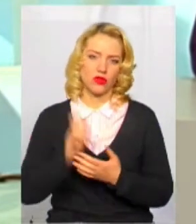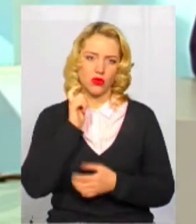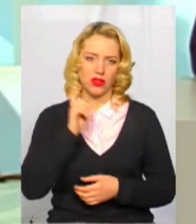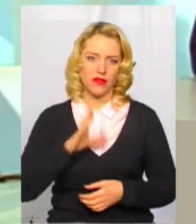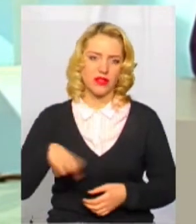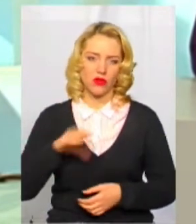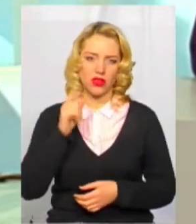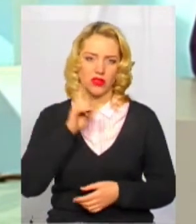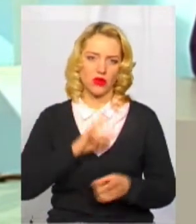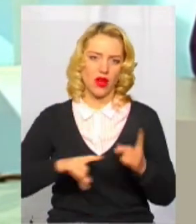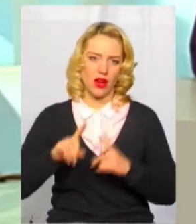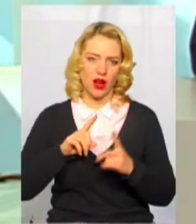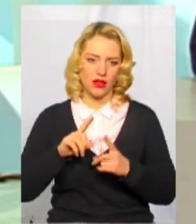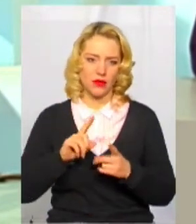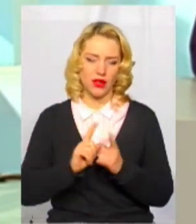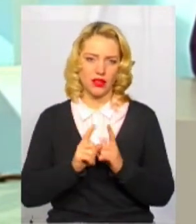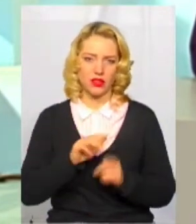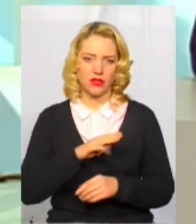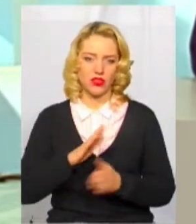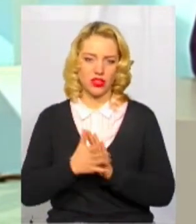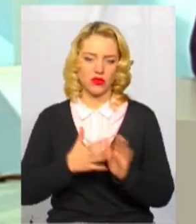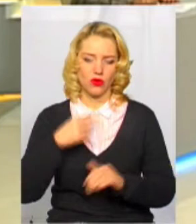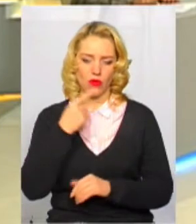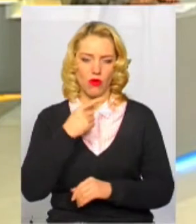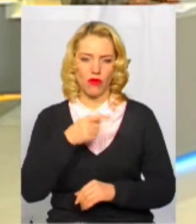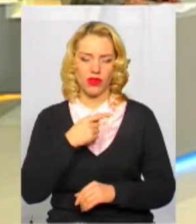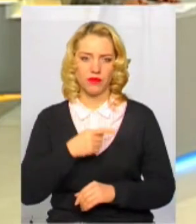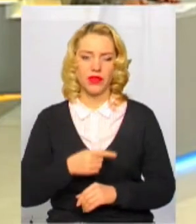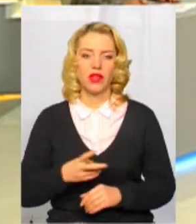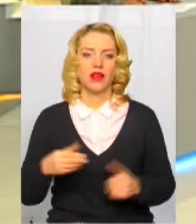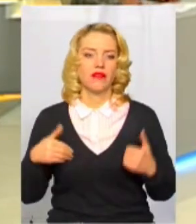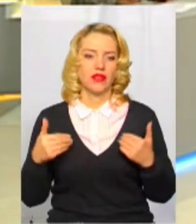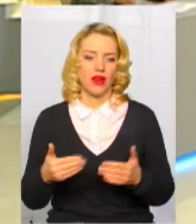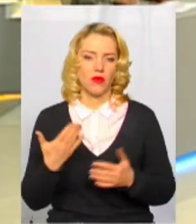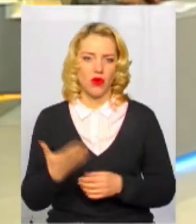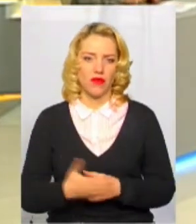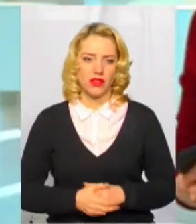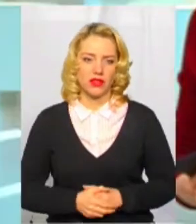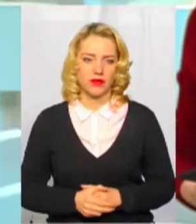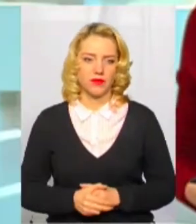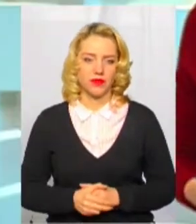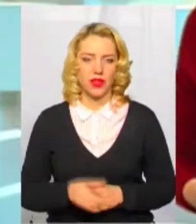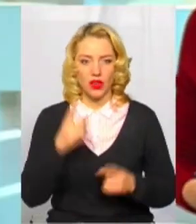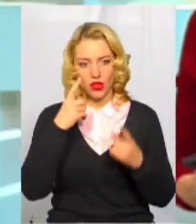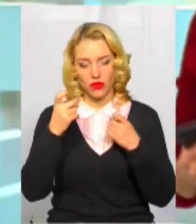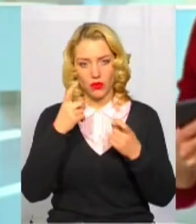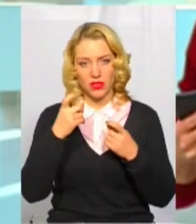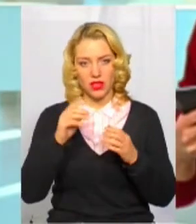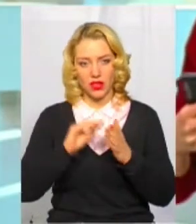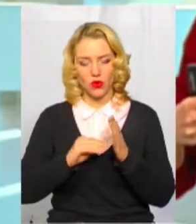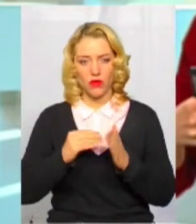перекладачів жестової мови Ольга Рибак. Вітаю. Доброго вечора. І спершу коротка інформаційна довідка про нашу спікерку.